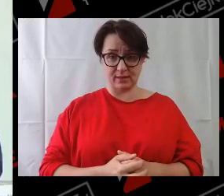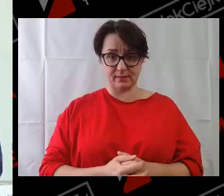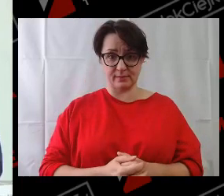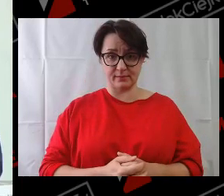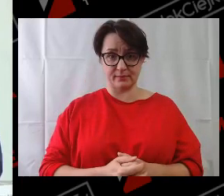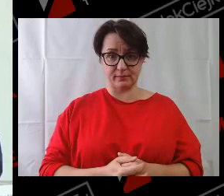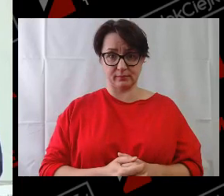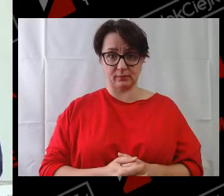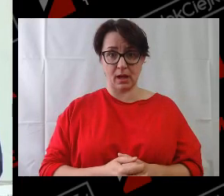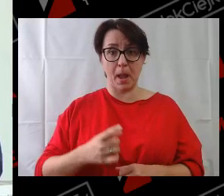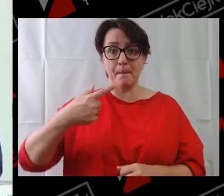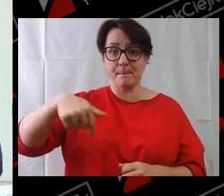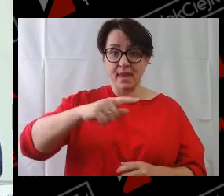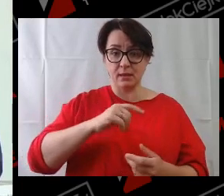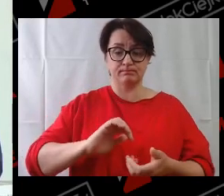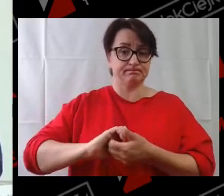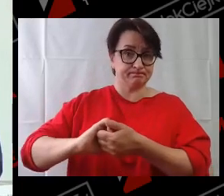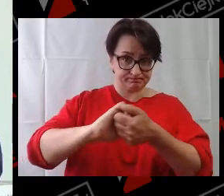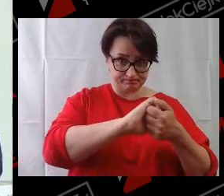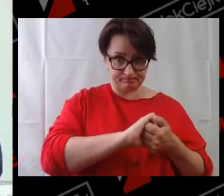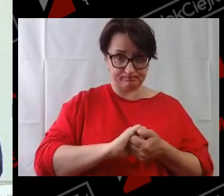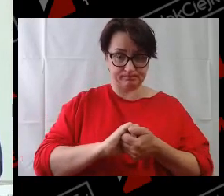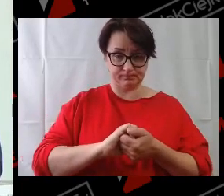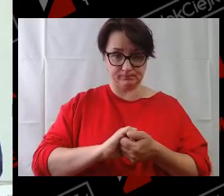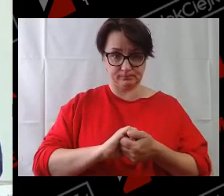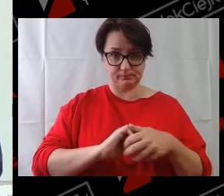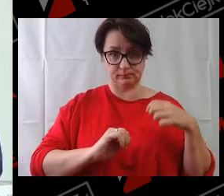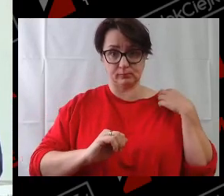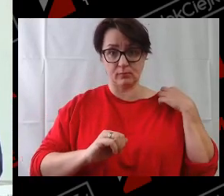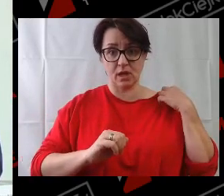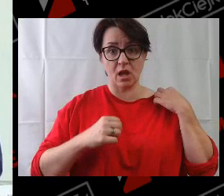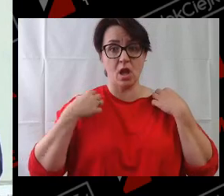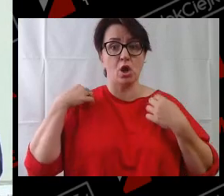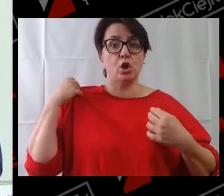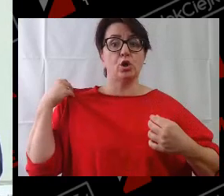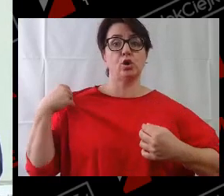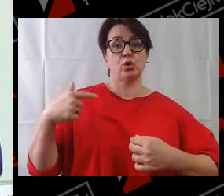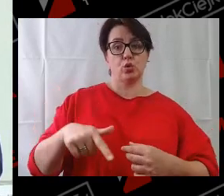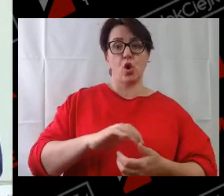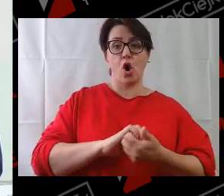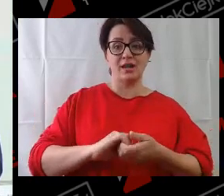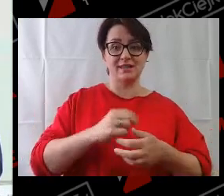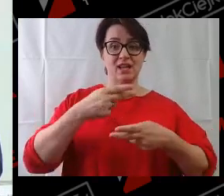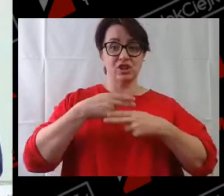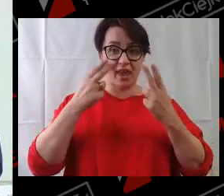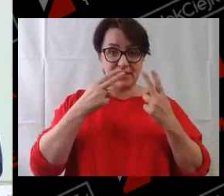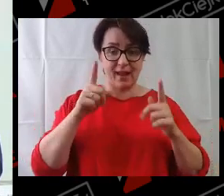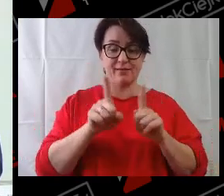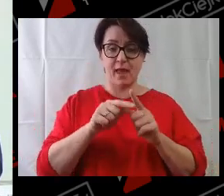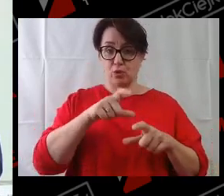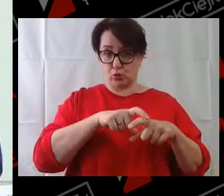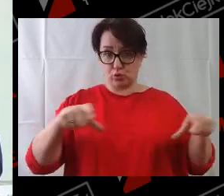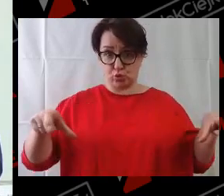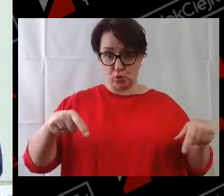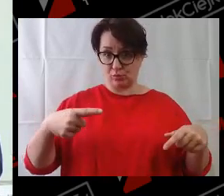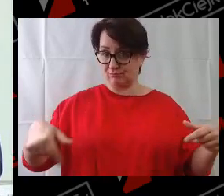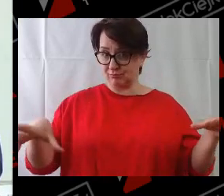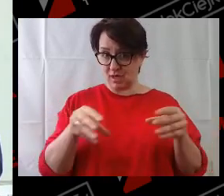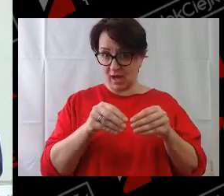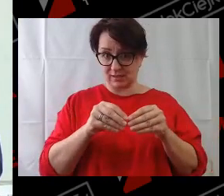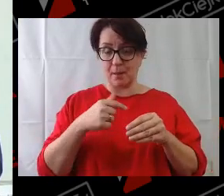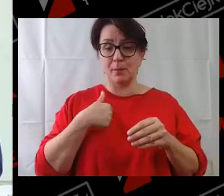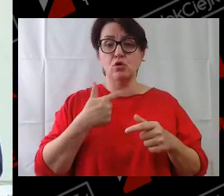jednoczącej się właśnie tak jak ta koalicja dziennikarzy tak jak my tutaj przy tym stole sprawiamy że